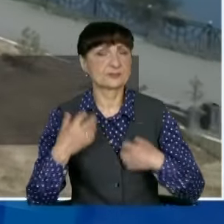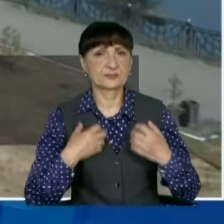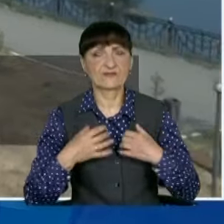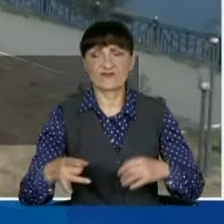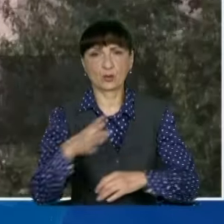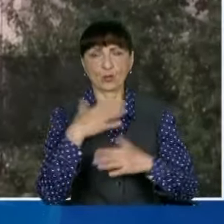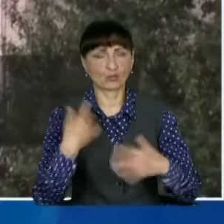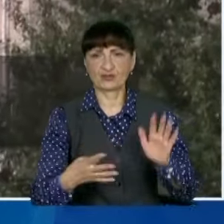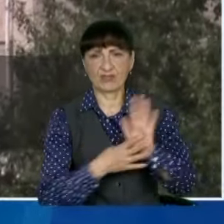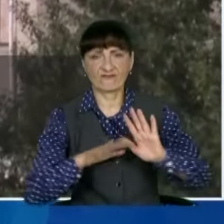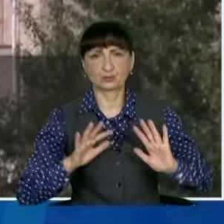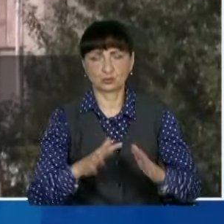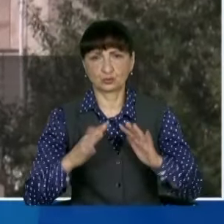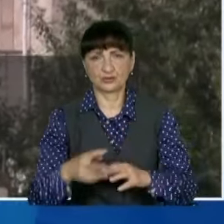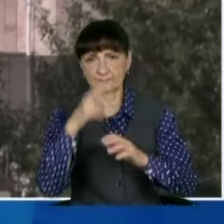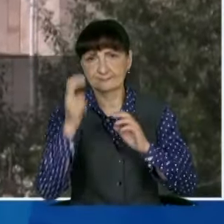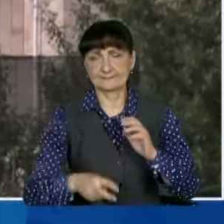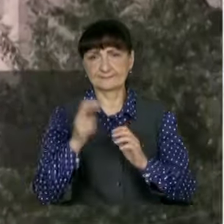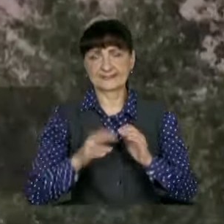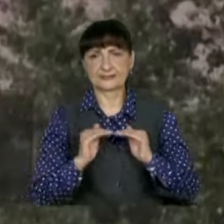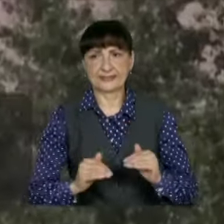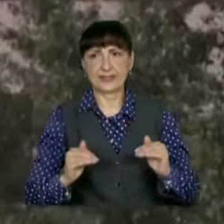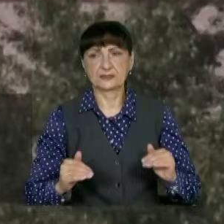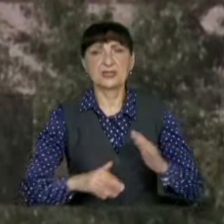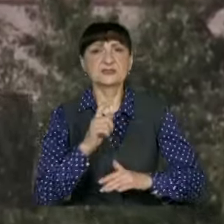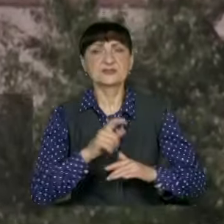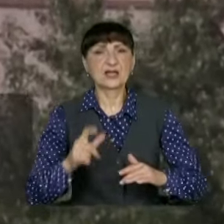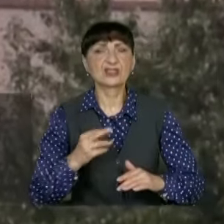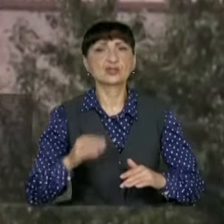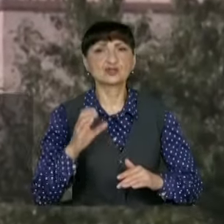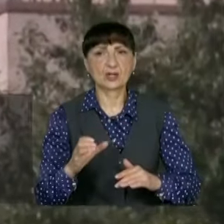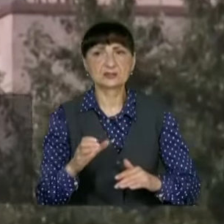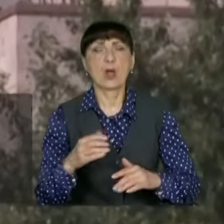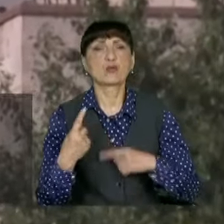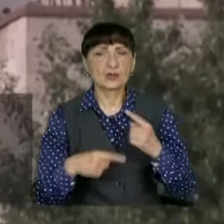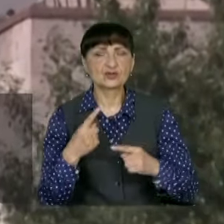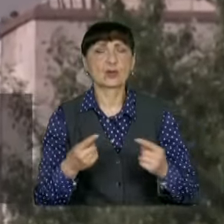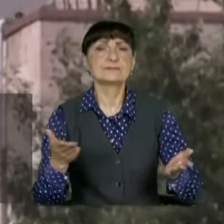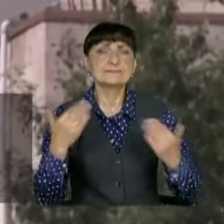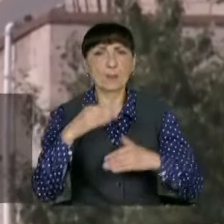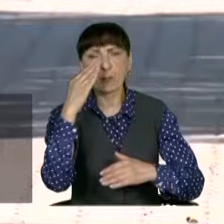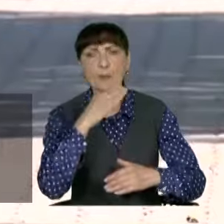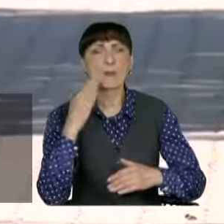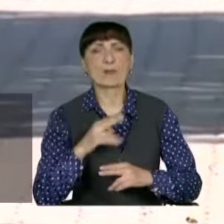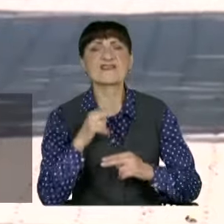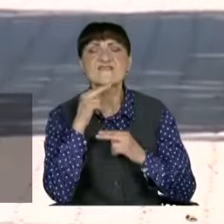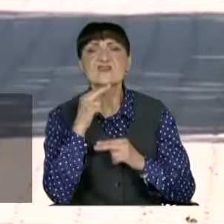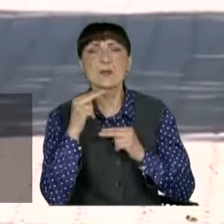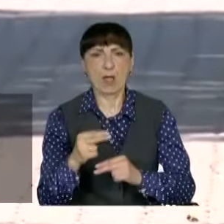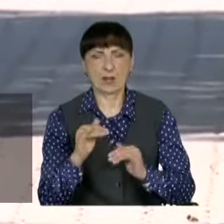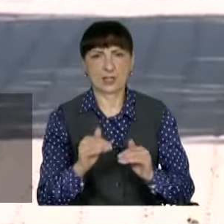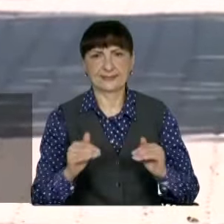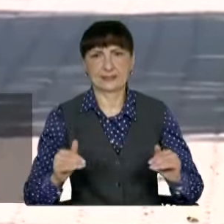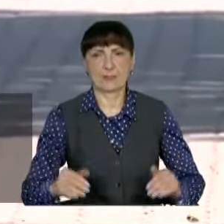это уже 9-й случай падения детей с высоты. Специалисты ДЧС в очередной раз призывают родителей быть более